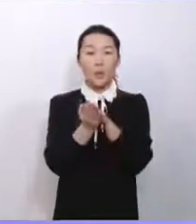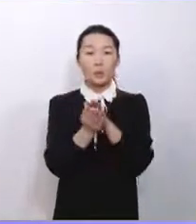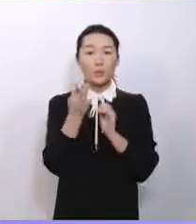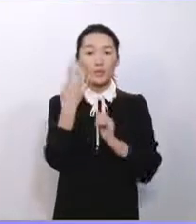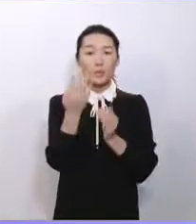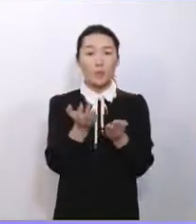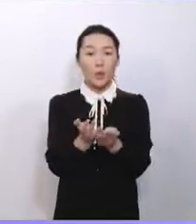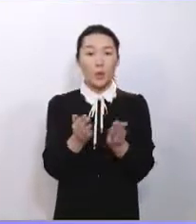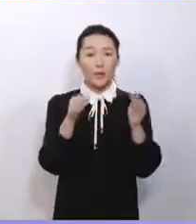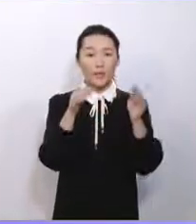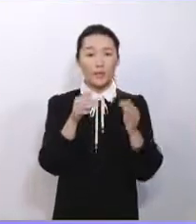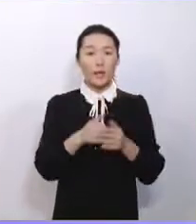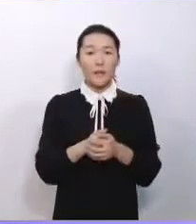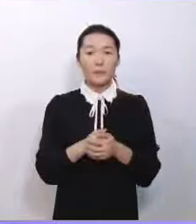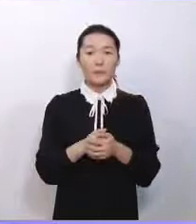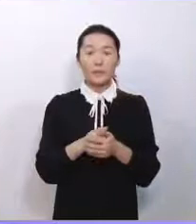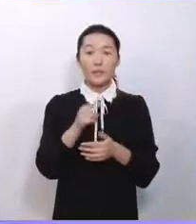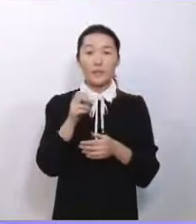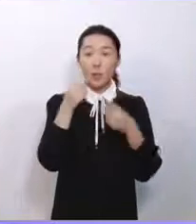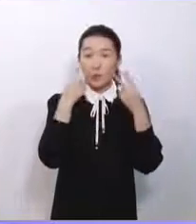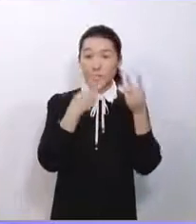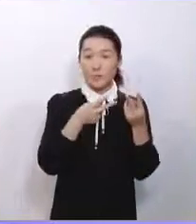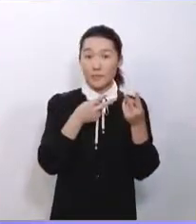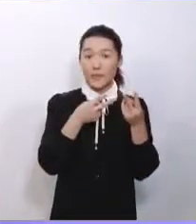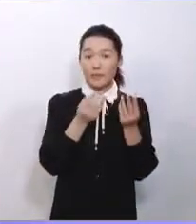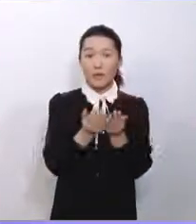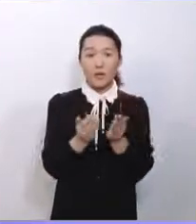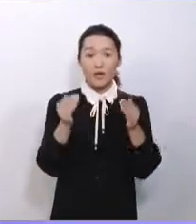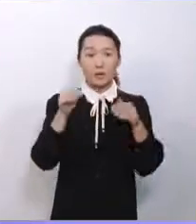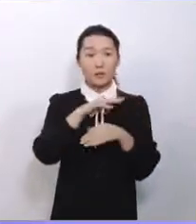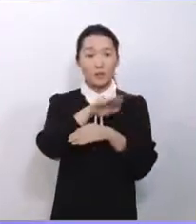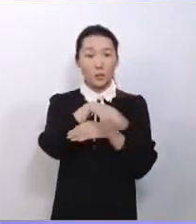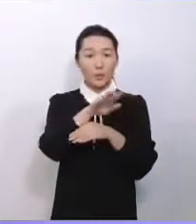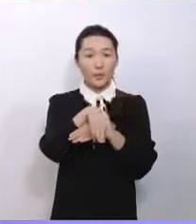корзинах? Как вы уже заметили, корзины пустые.